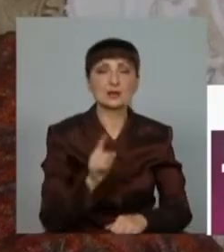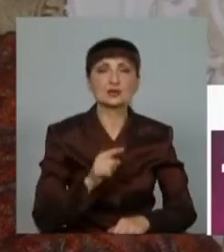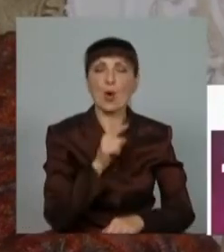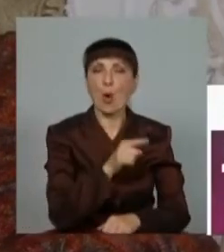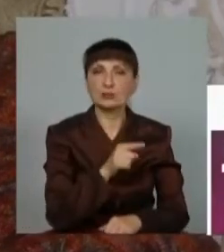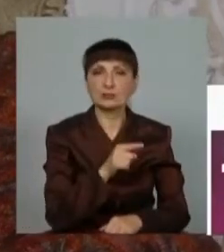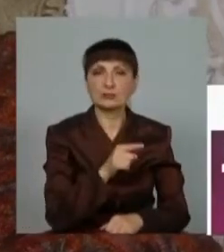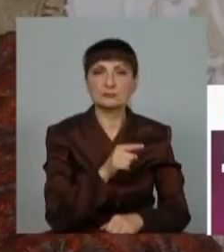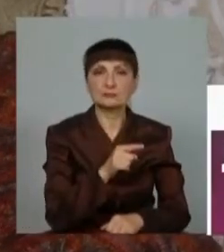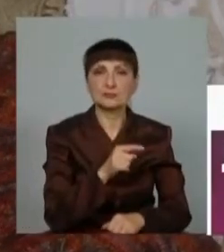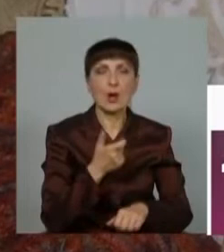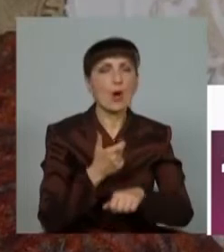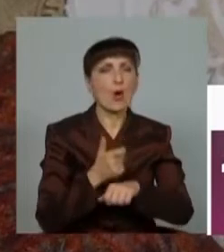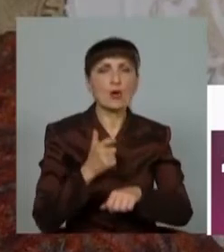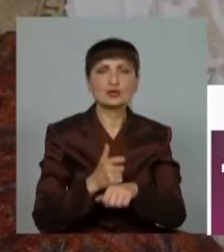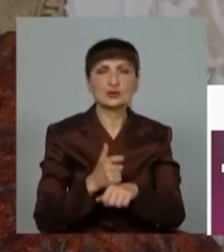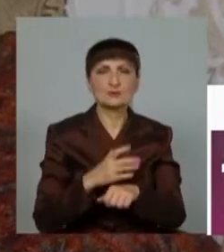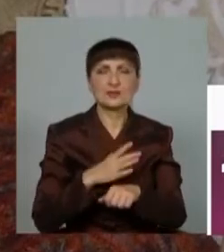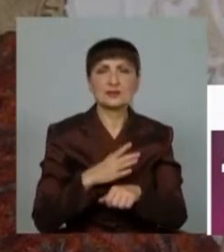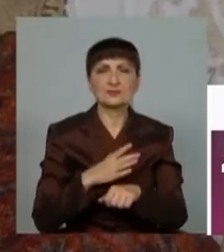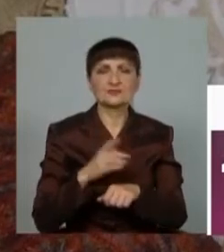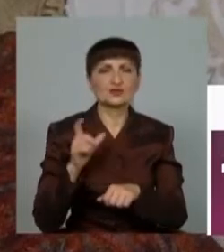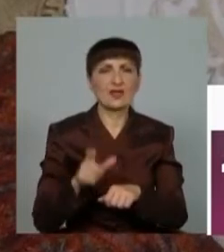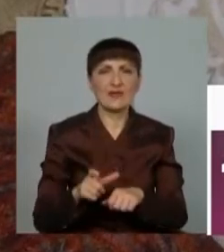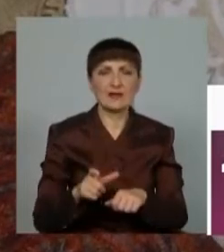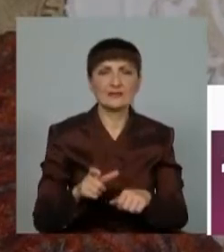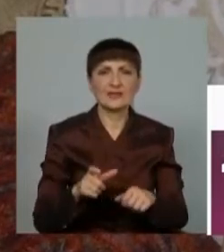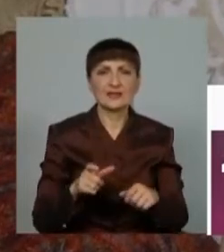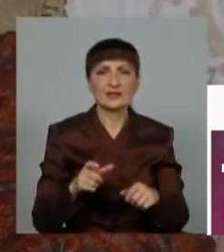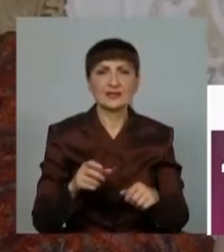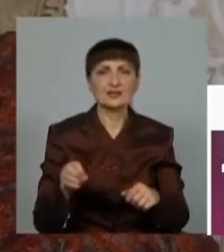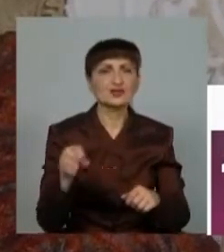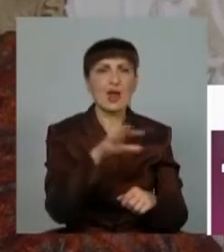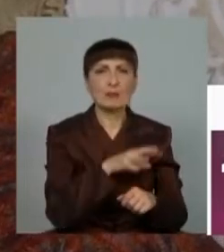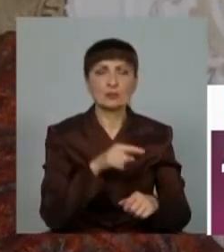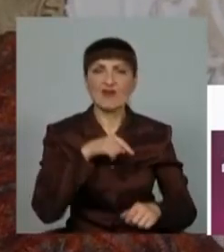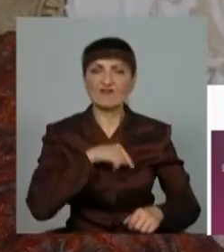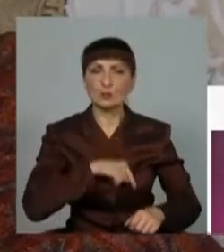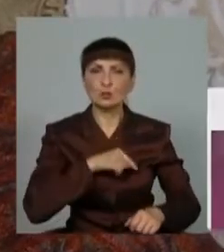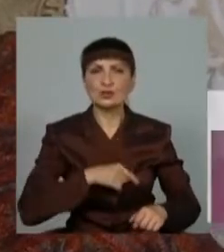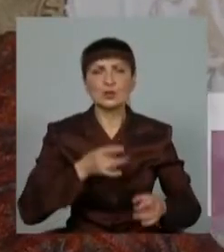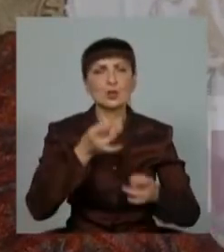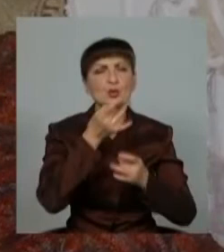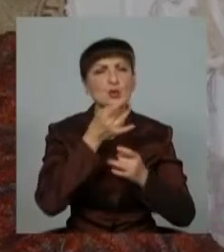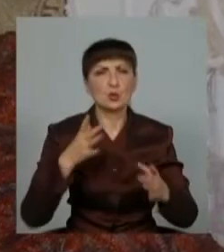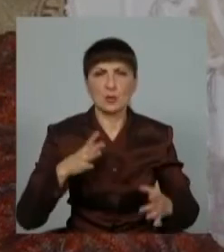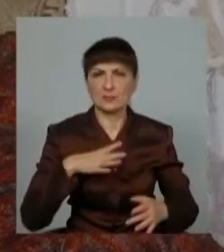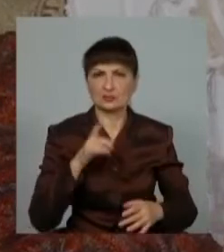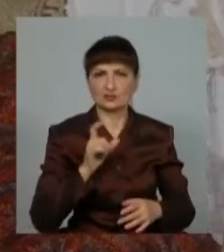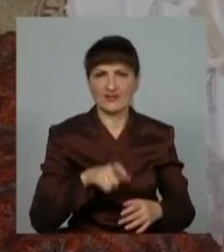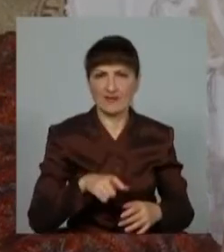он очень выделялся. Он выделялся внутренней и внешней культурой, своей